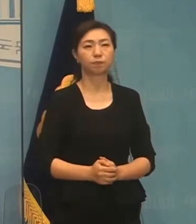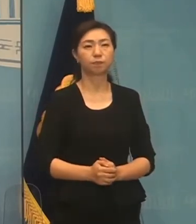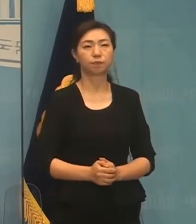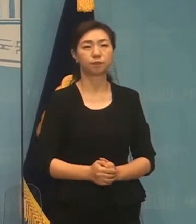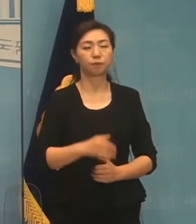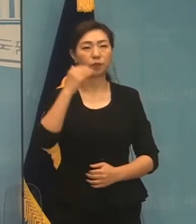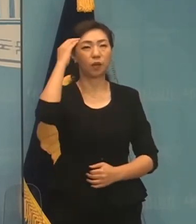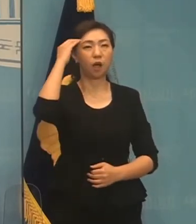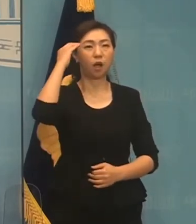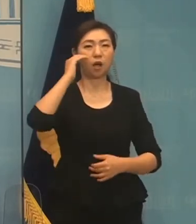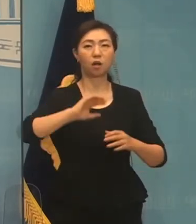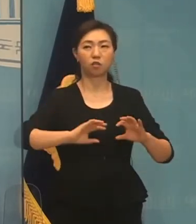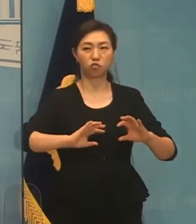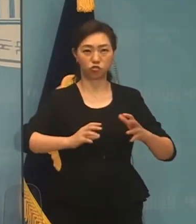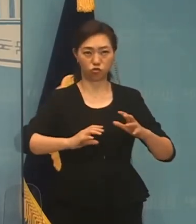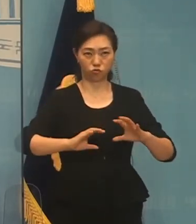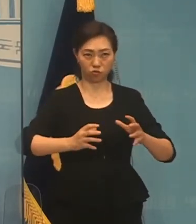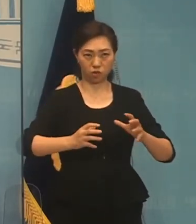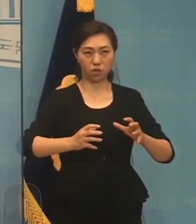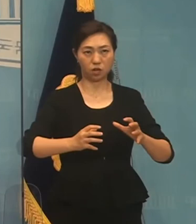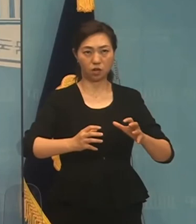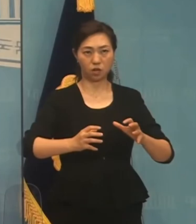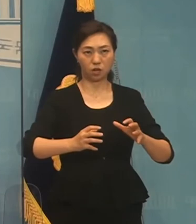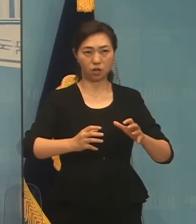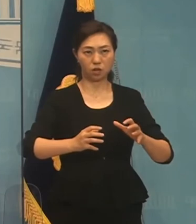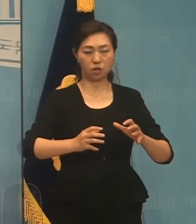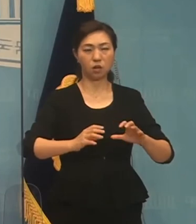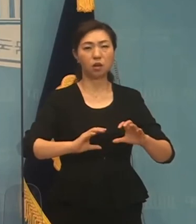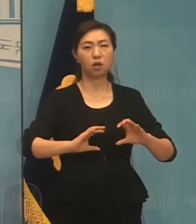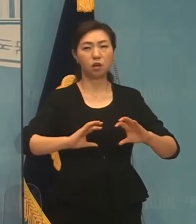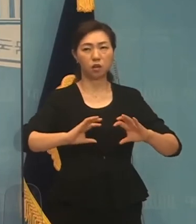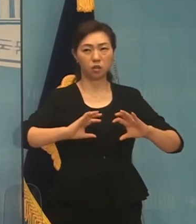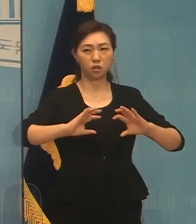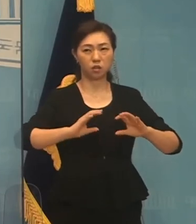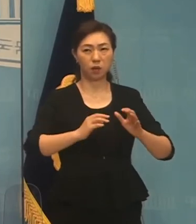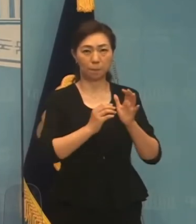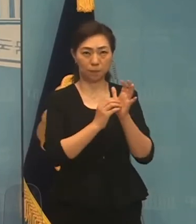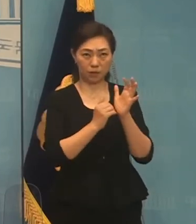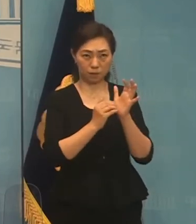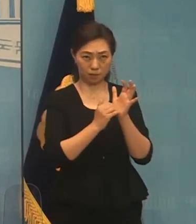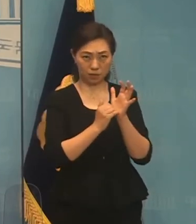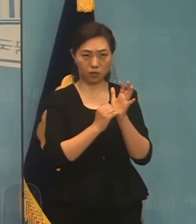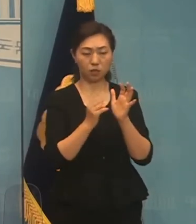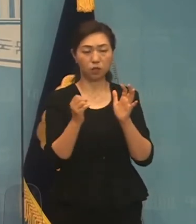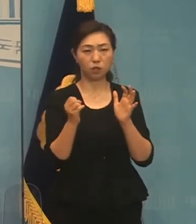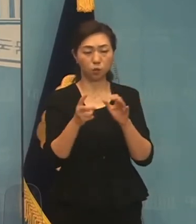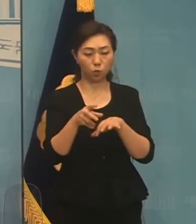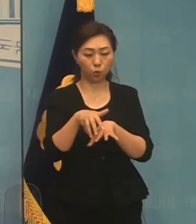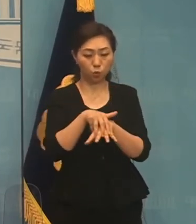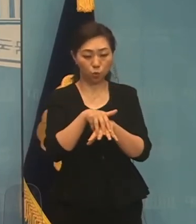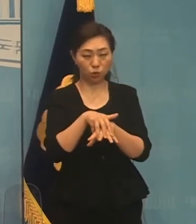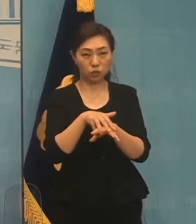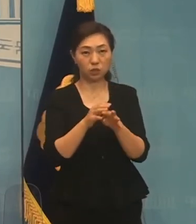대한민국의 국가 기밀, 조직 기밀,